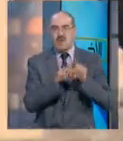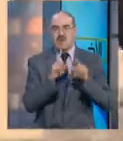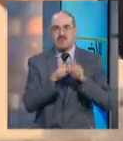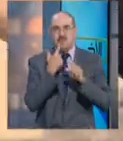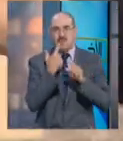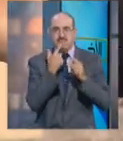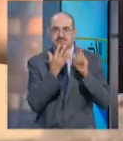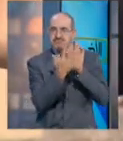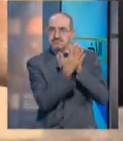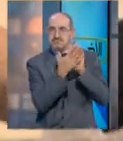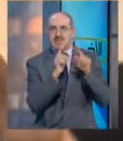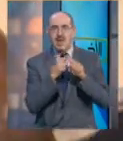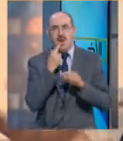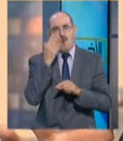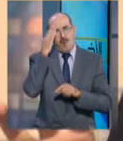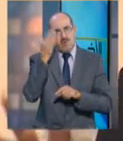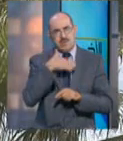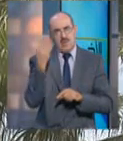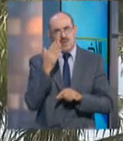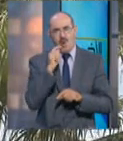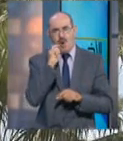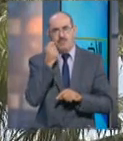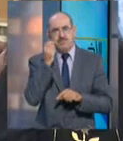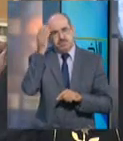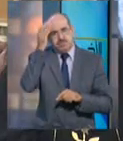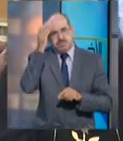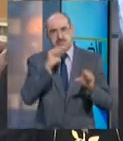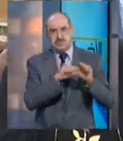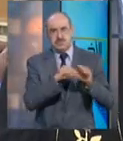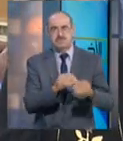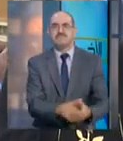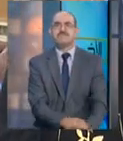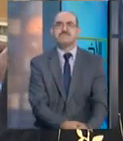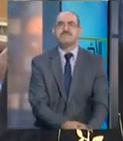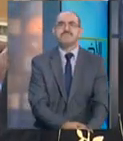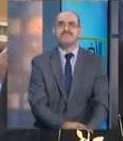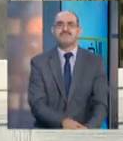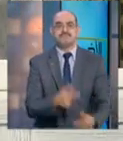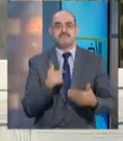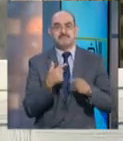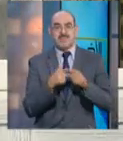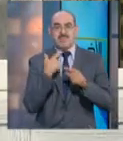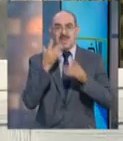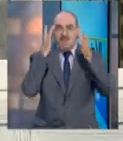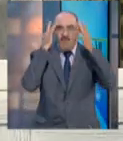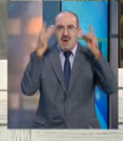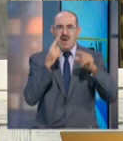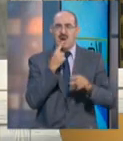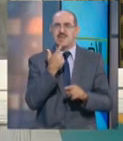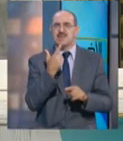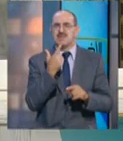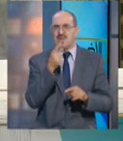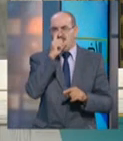اقترب من أحد رموز الاقتصاد هنا بلبنان. اتفاقية التبادل التجاري أو الاتفاقية العربية القرار رقم